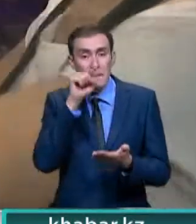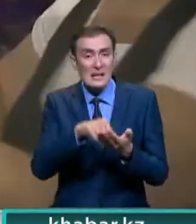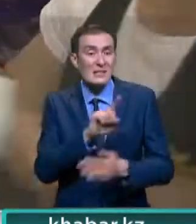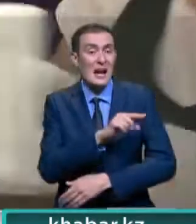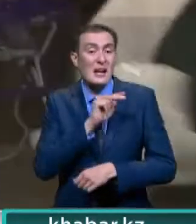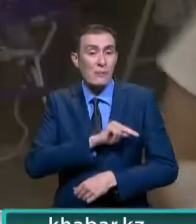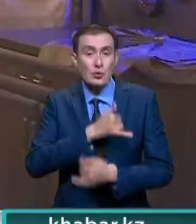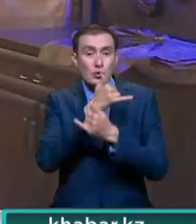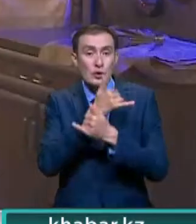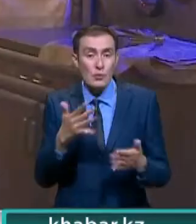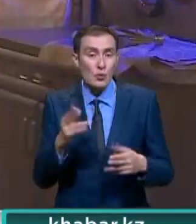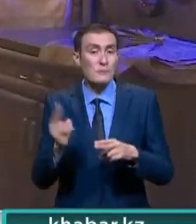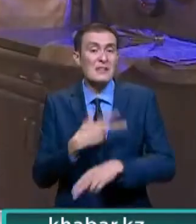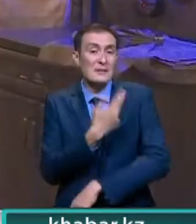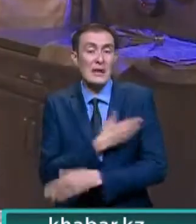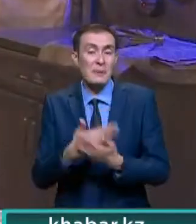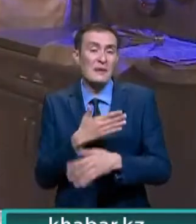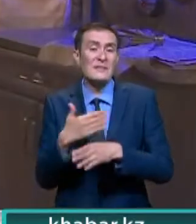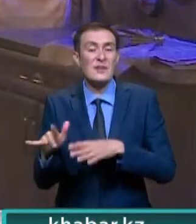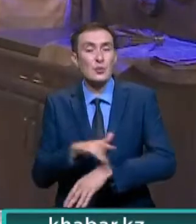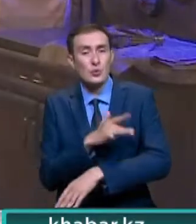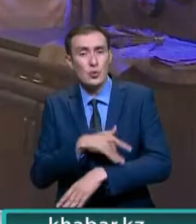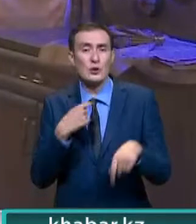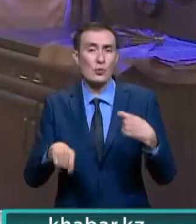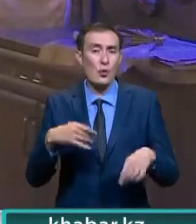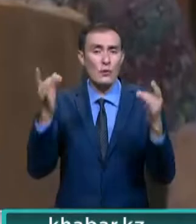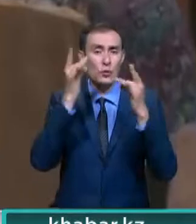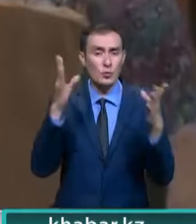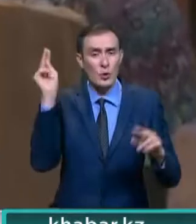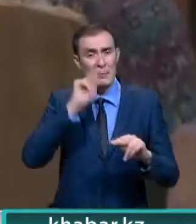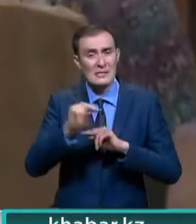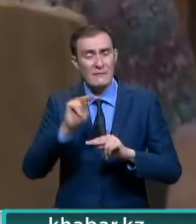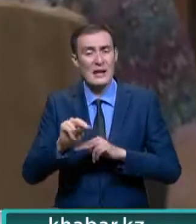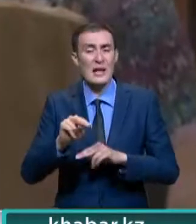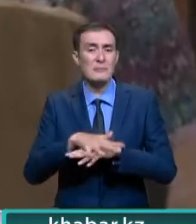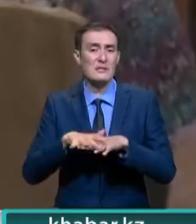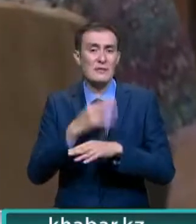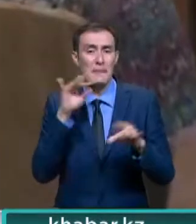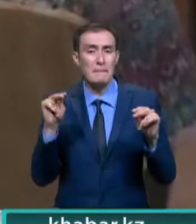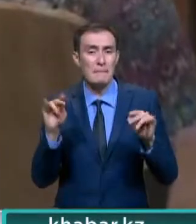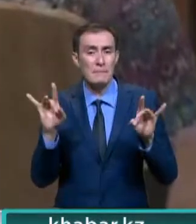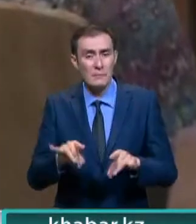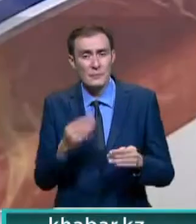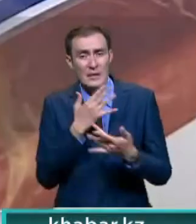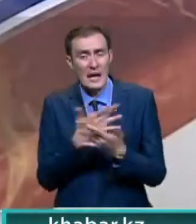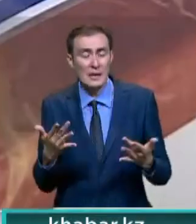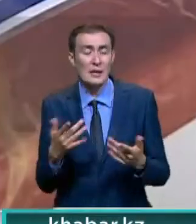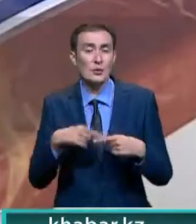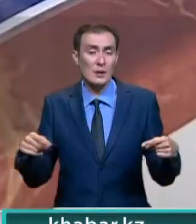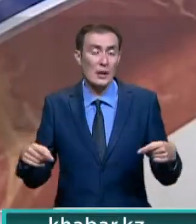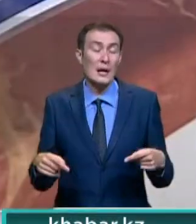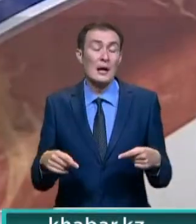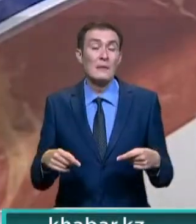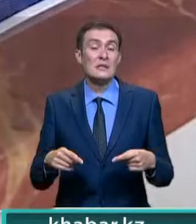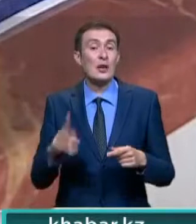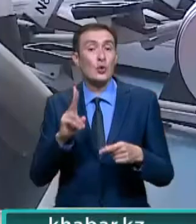работу не смогут невакцинированные сотрудники сферы услуг, торговли, культуры, образования, общественного питания и других объектов жизнеобеспечения.